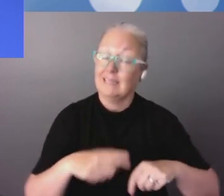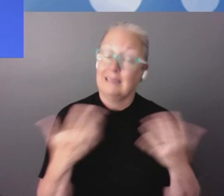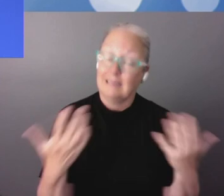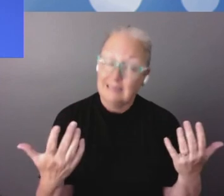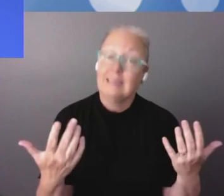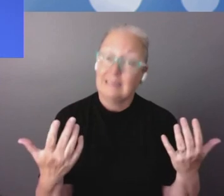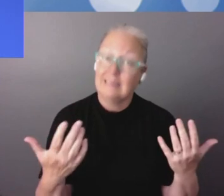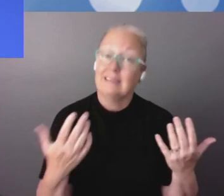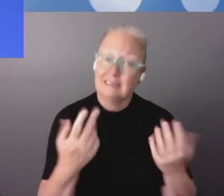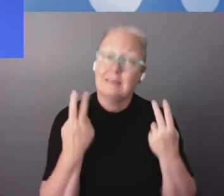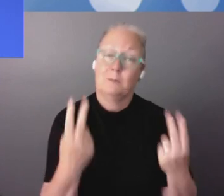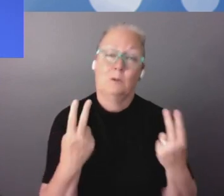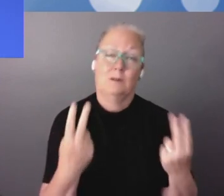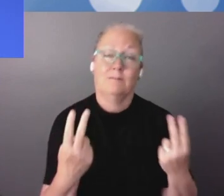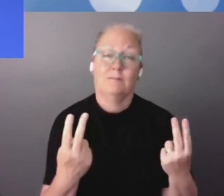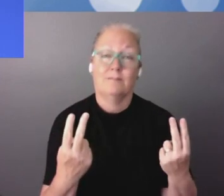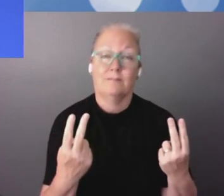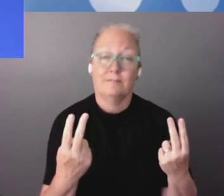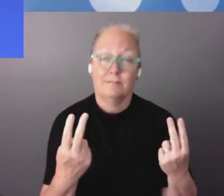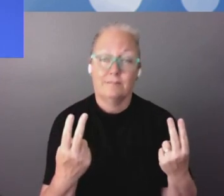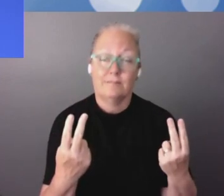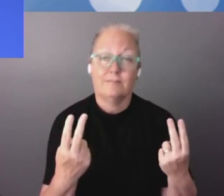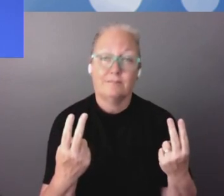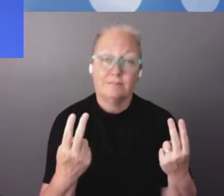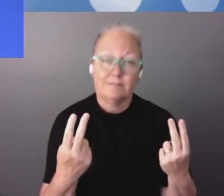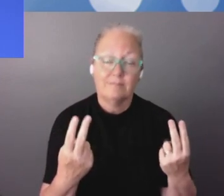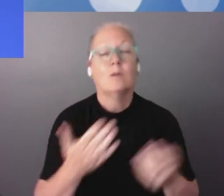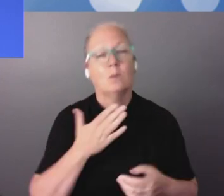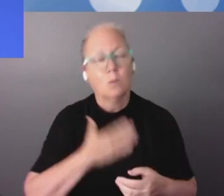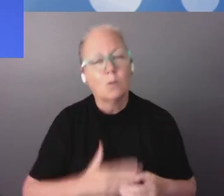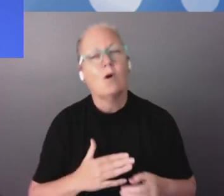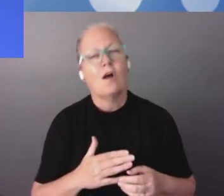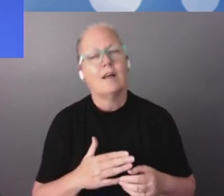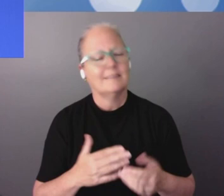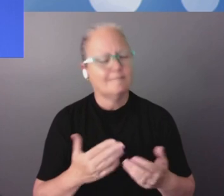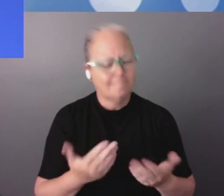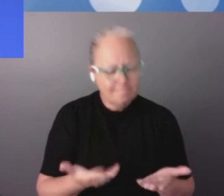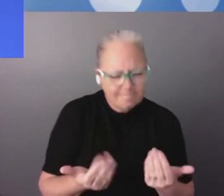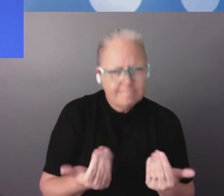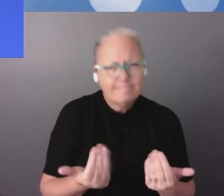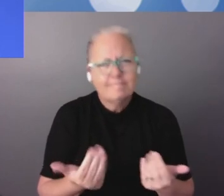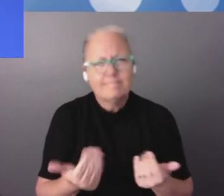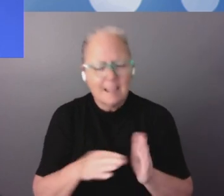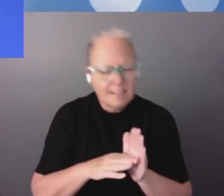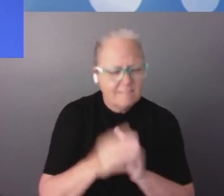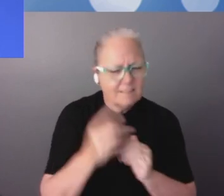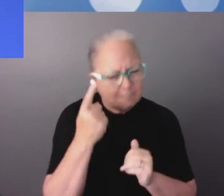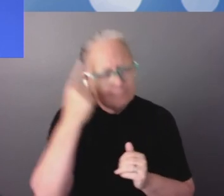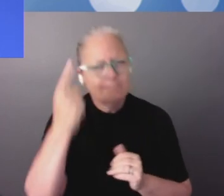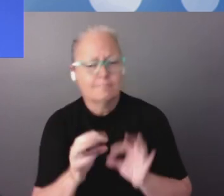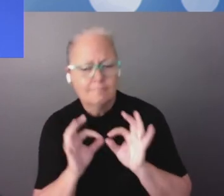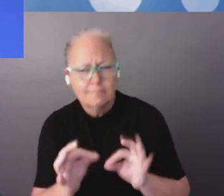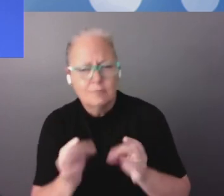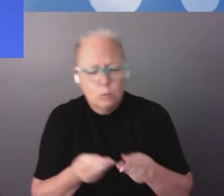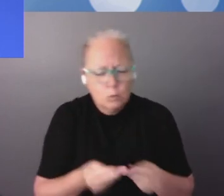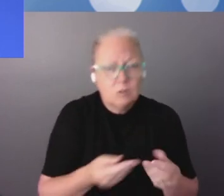下，我们每一个人可以利用各个机构管理互联网